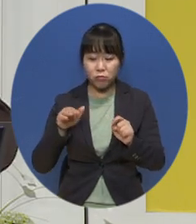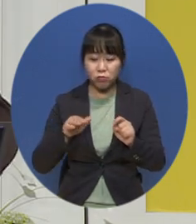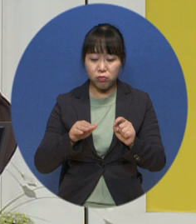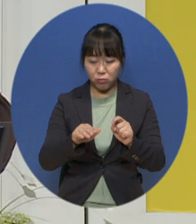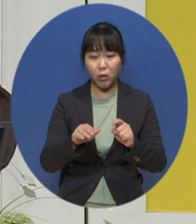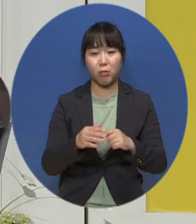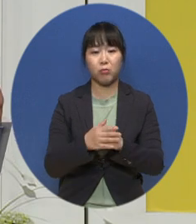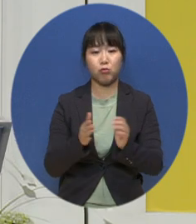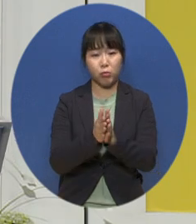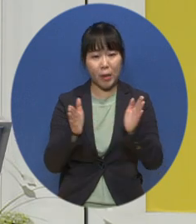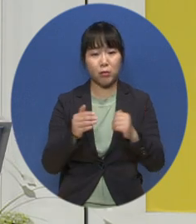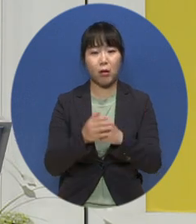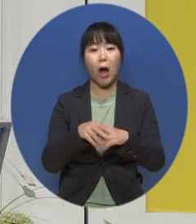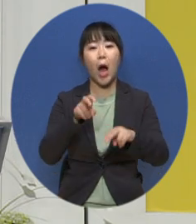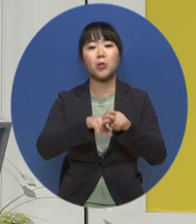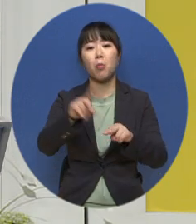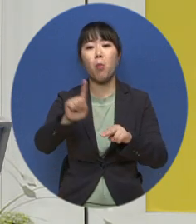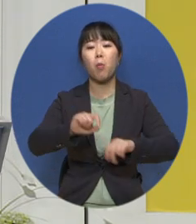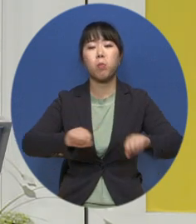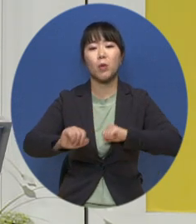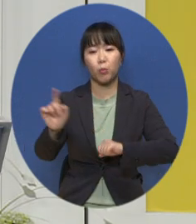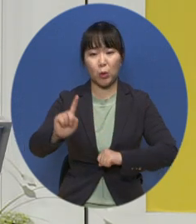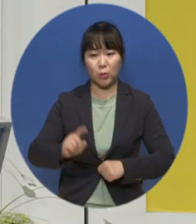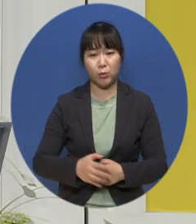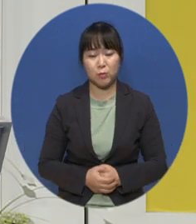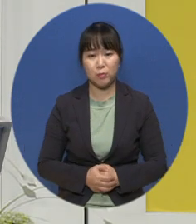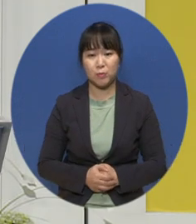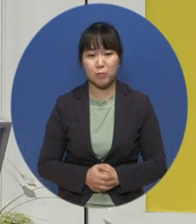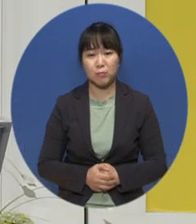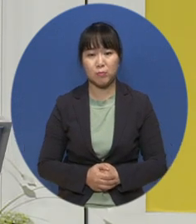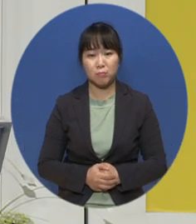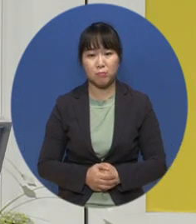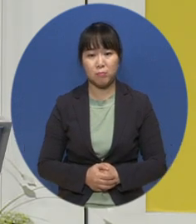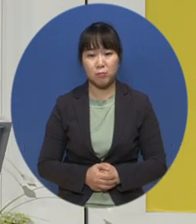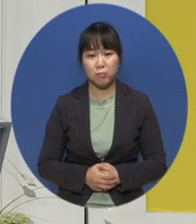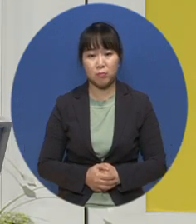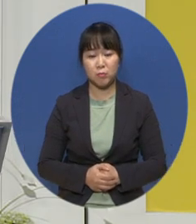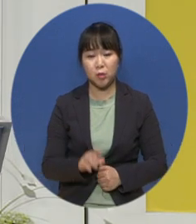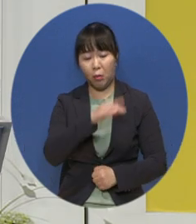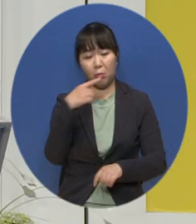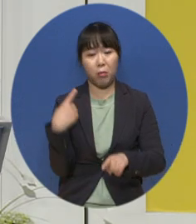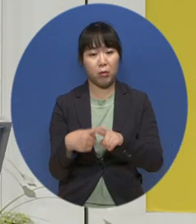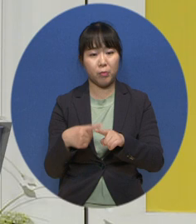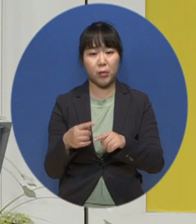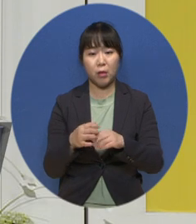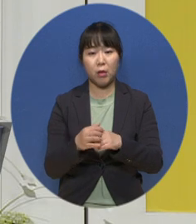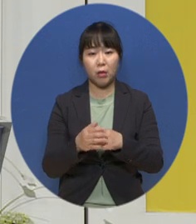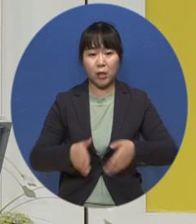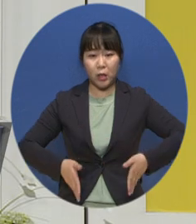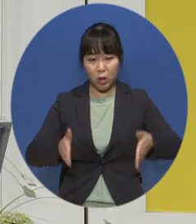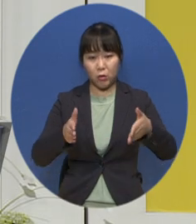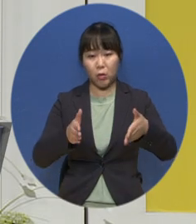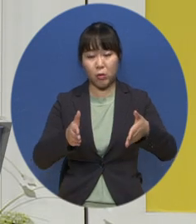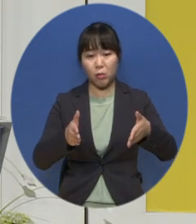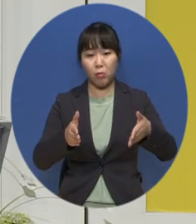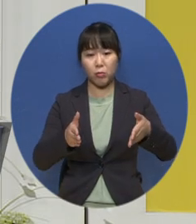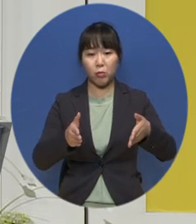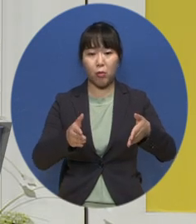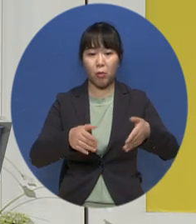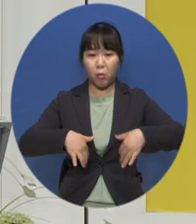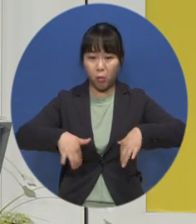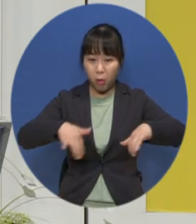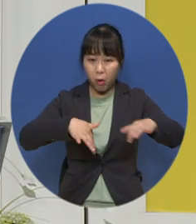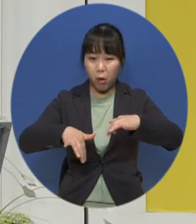벗어 짱이 안 가서 무슨 그런 짓을 하고 있느냐 그럼 똑같은거 아니냐 인도에서 때 5 그 거리 빼도 중 조사하고